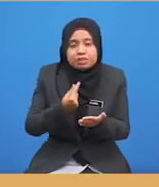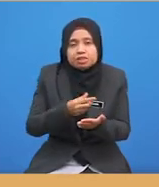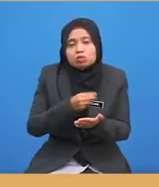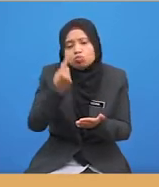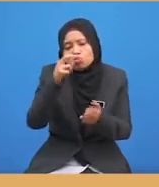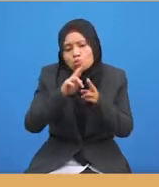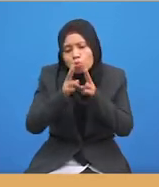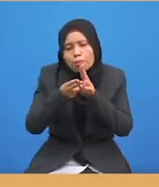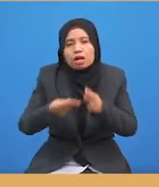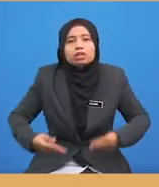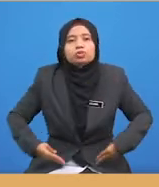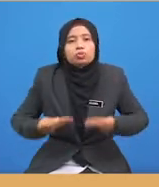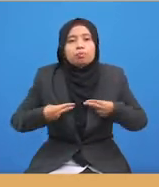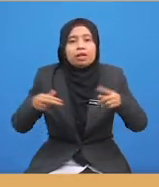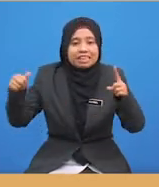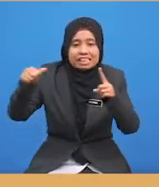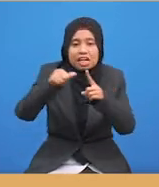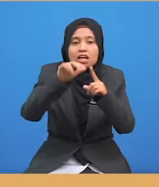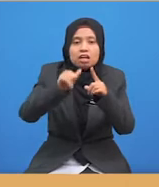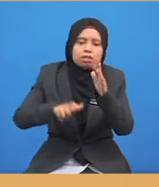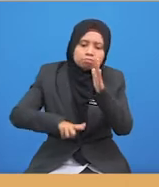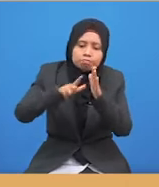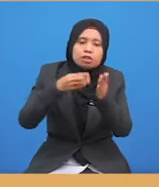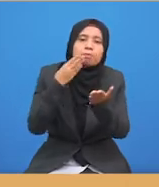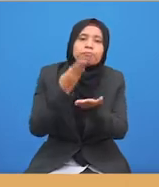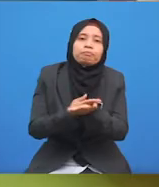mengubah kehidupan ke arah yang lebih baik.